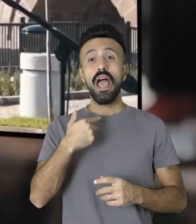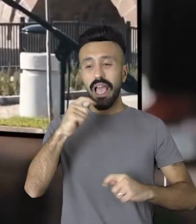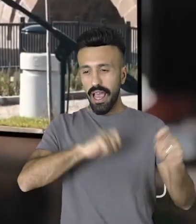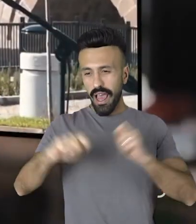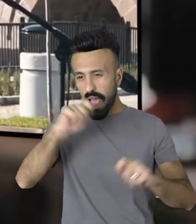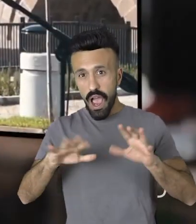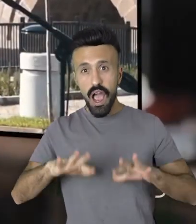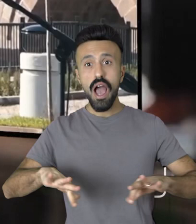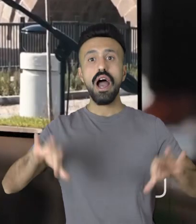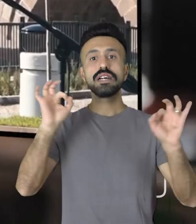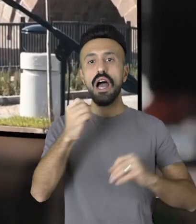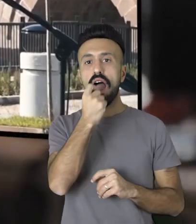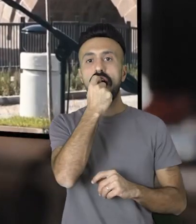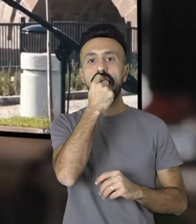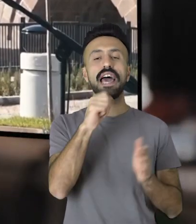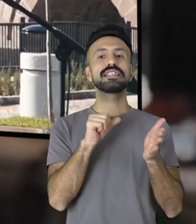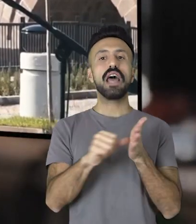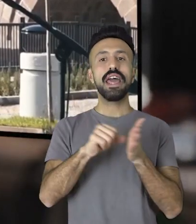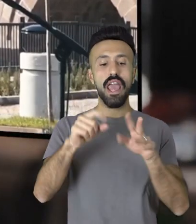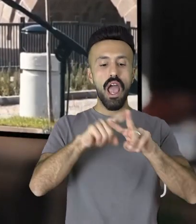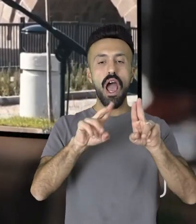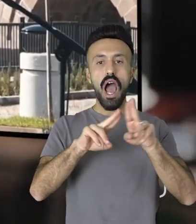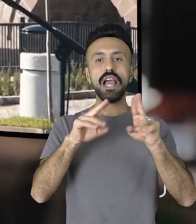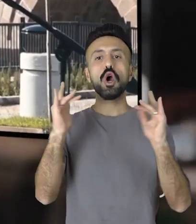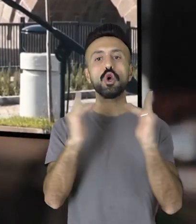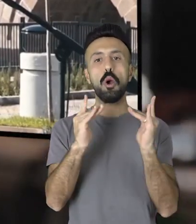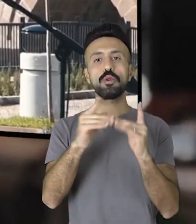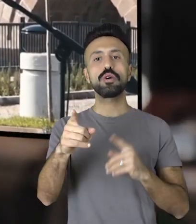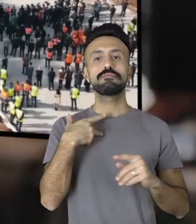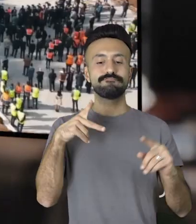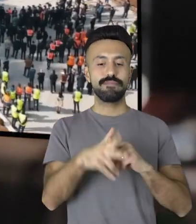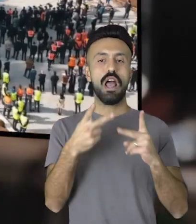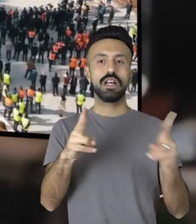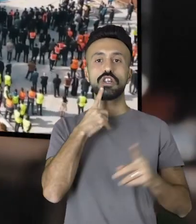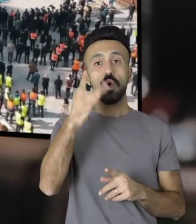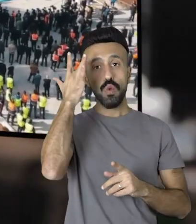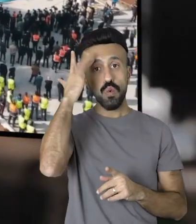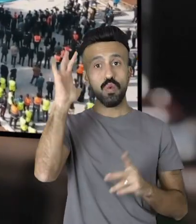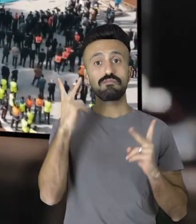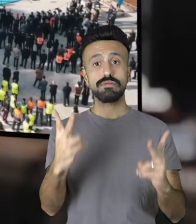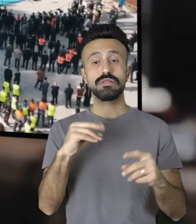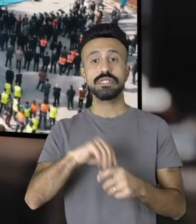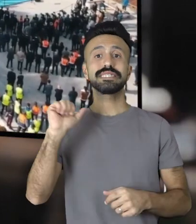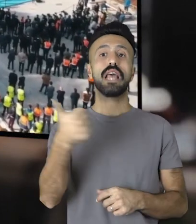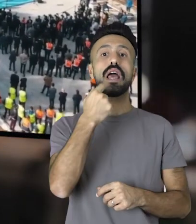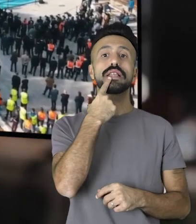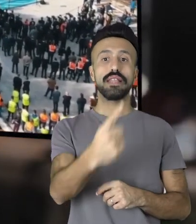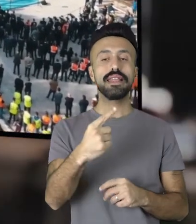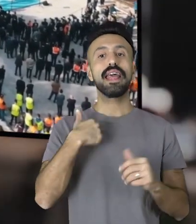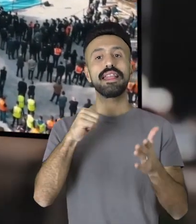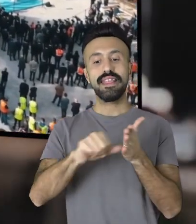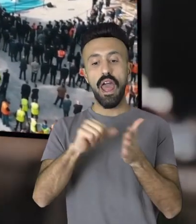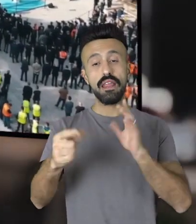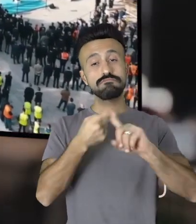Kara İsmailoğlu, restorasyonu tamamlanan Ankara Tarihi Akköprü'nün hizmete açılış törenine katıldı. Kültürel değerlerin birer